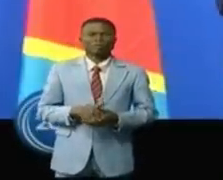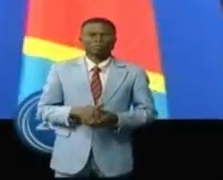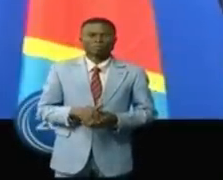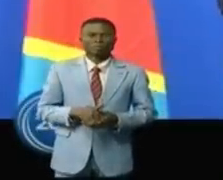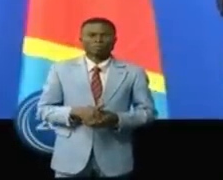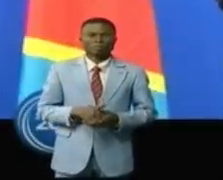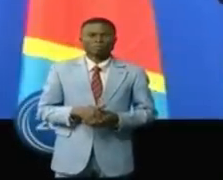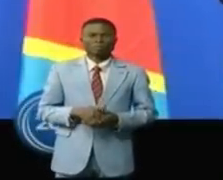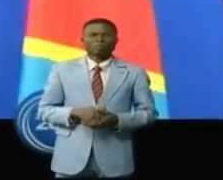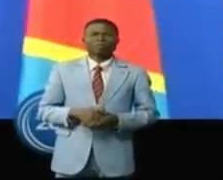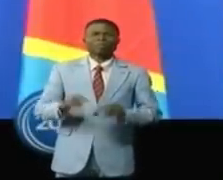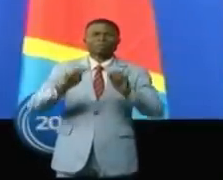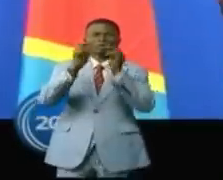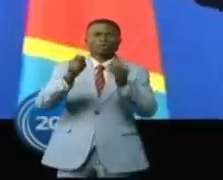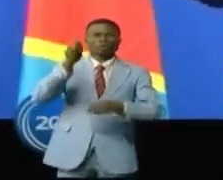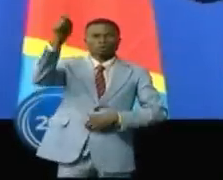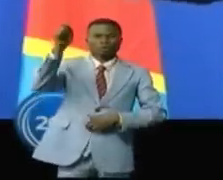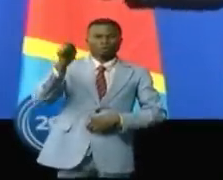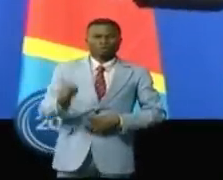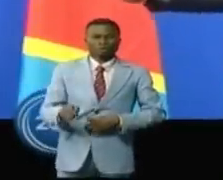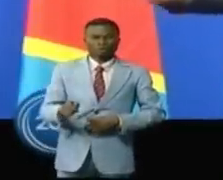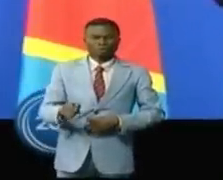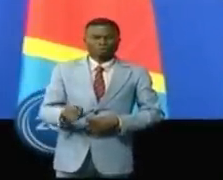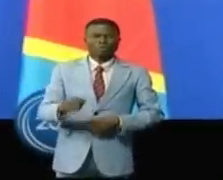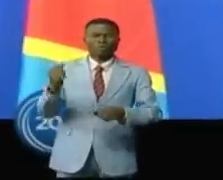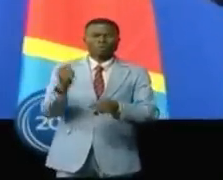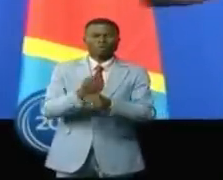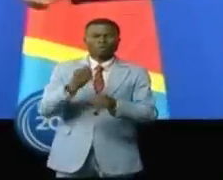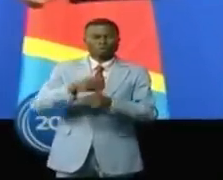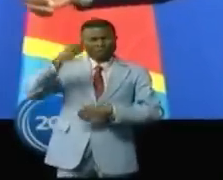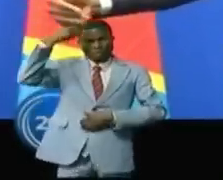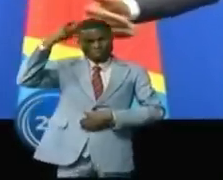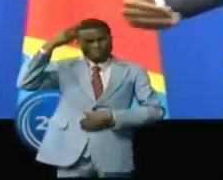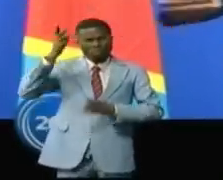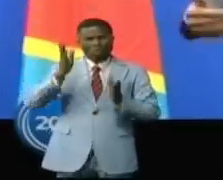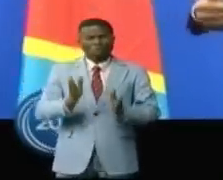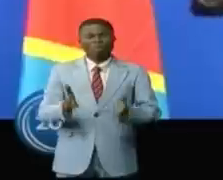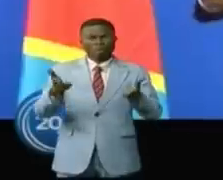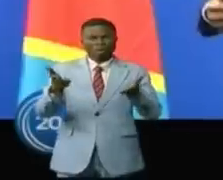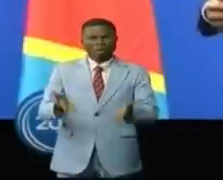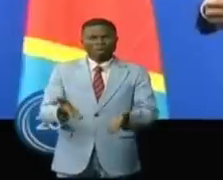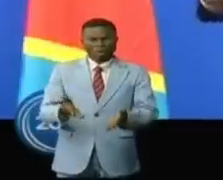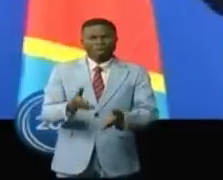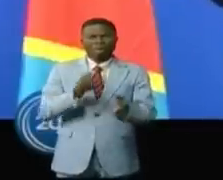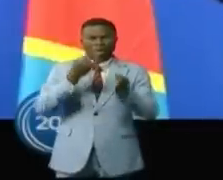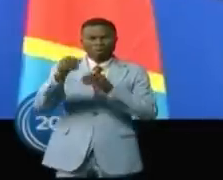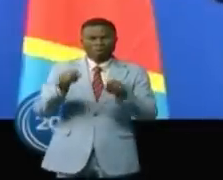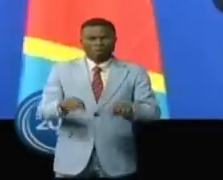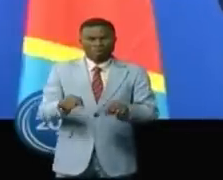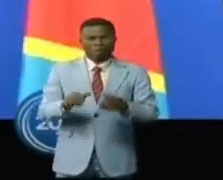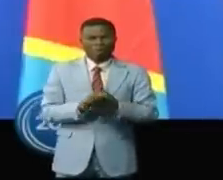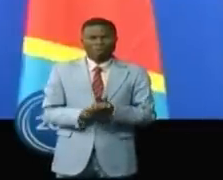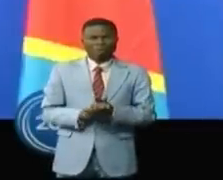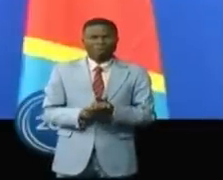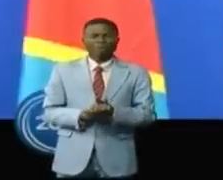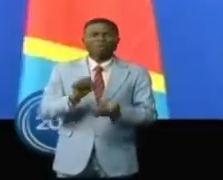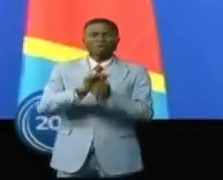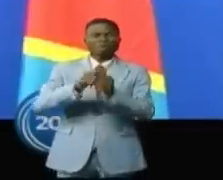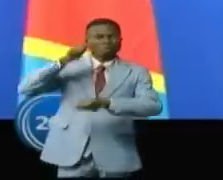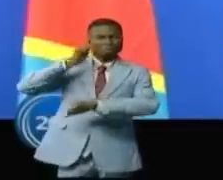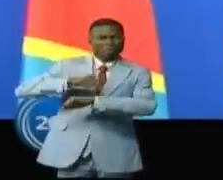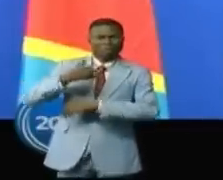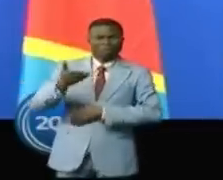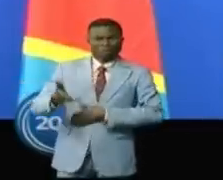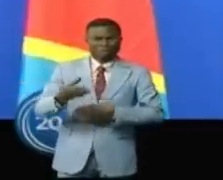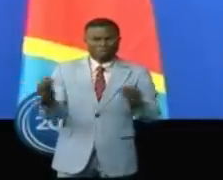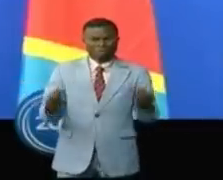Le front militaire qui est tenu, les fronts diplomatiques pour lesquels on vous a donné les éléments aujourd'hui, il y a le front judiciaire.